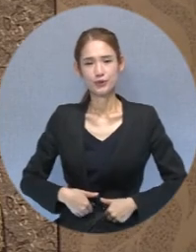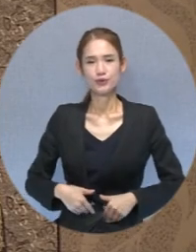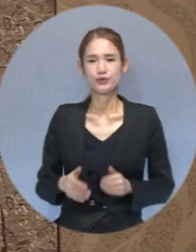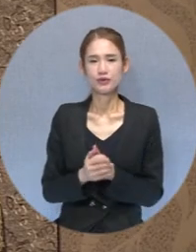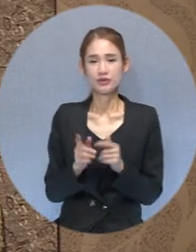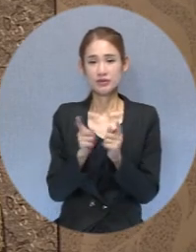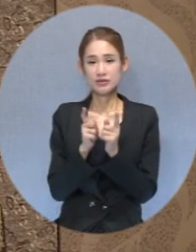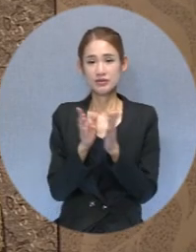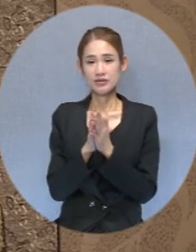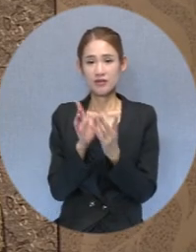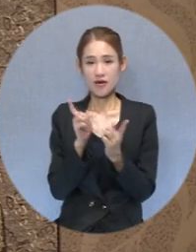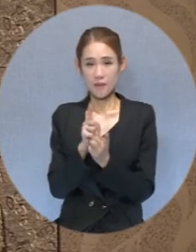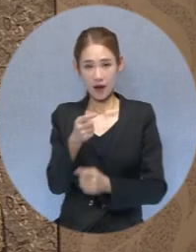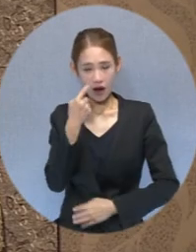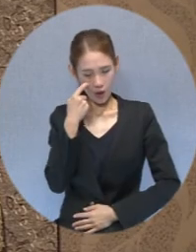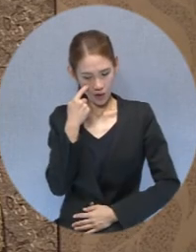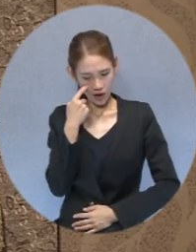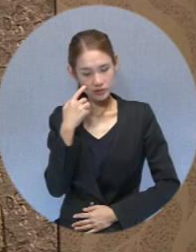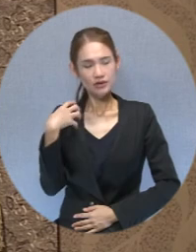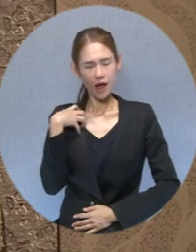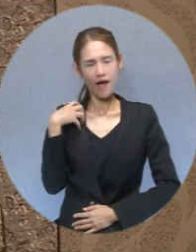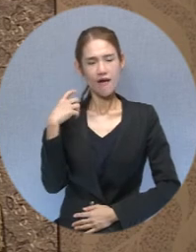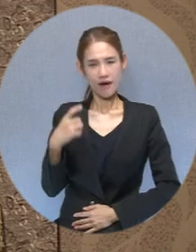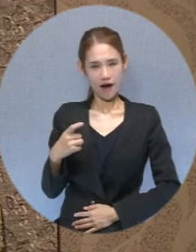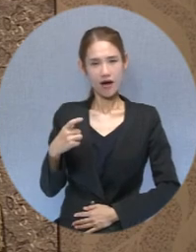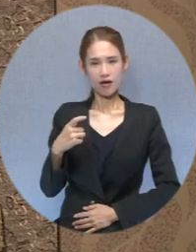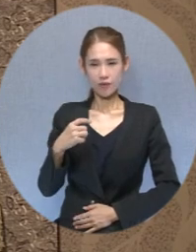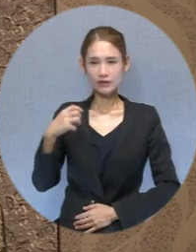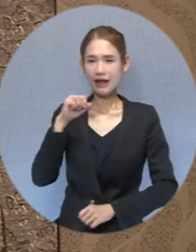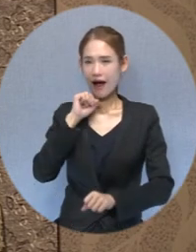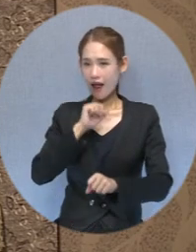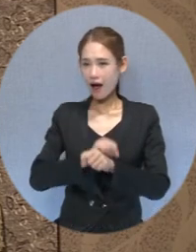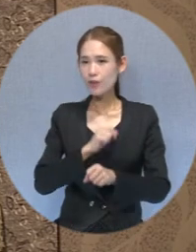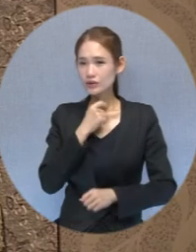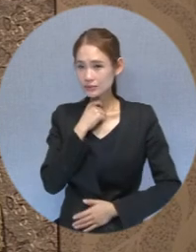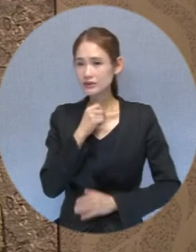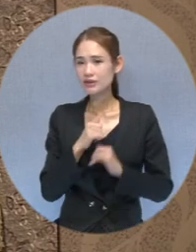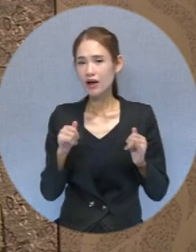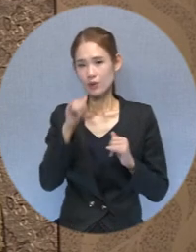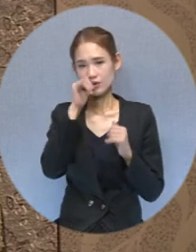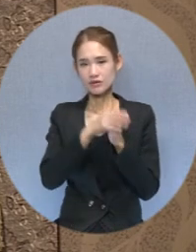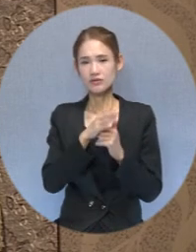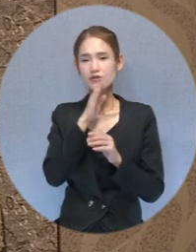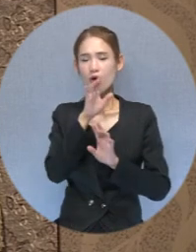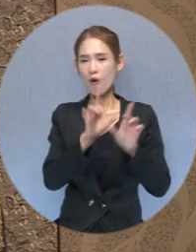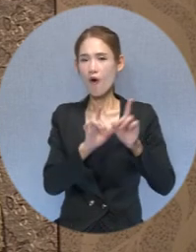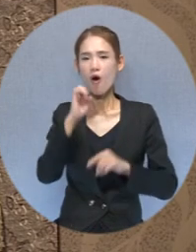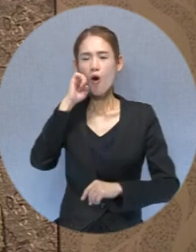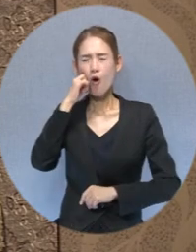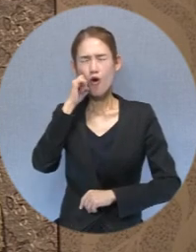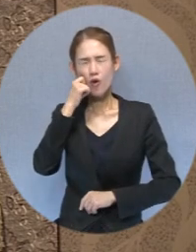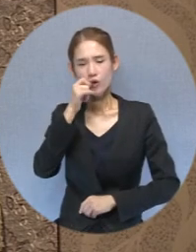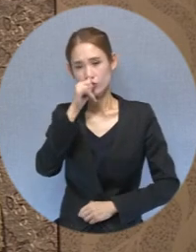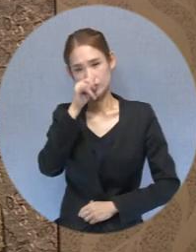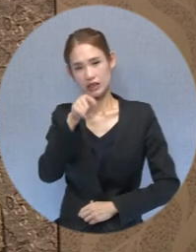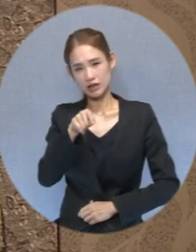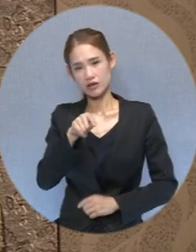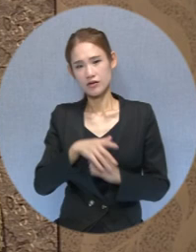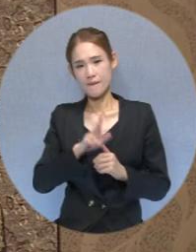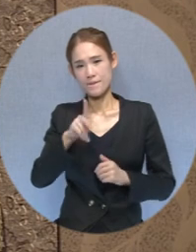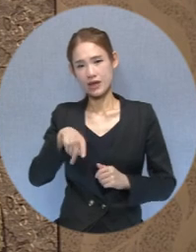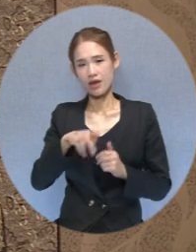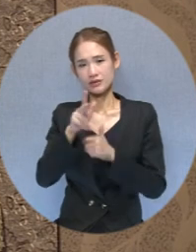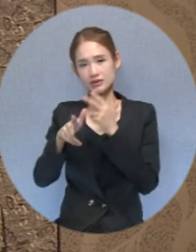직접 한번 만나면 굉장히 책임감도 있고 잘 해보려고 하시는 분들이 있어요. 근데 현실적으로 어려운 부분들이 있거든요. 또 그런 지금